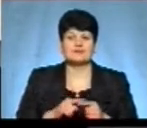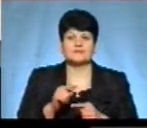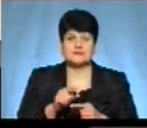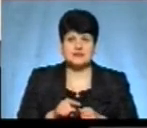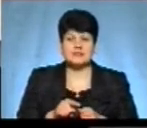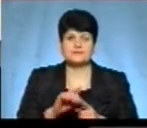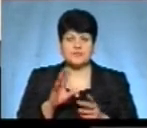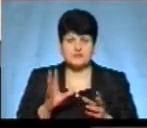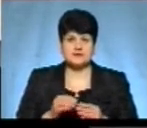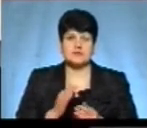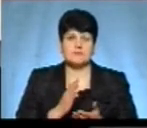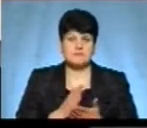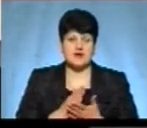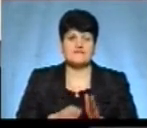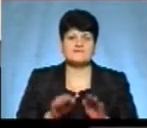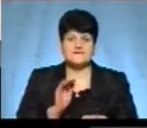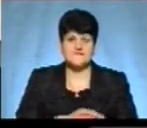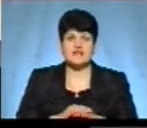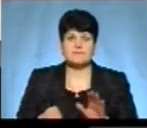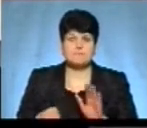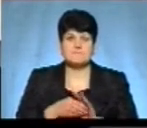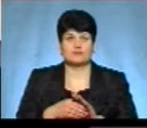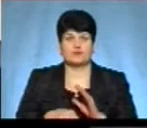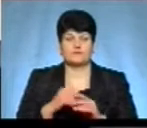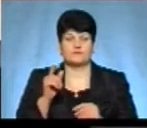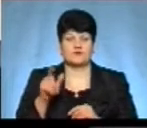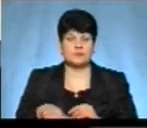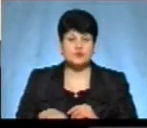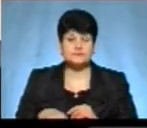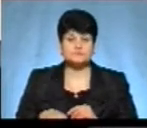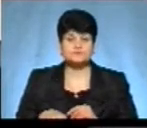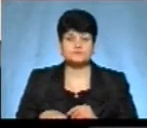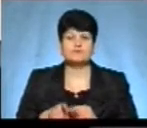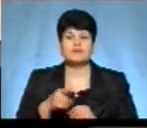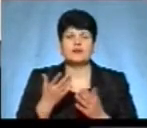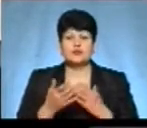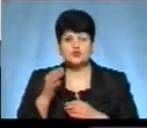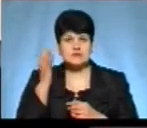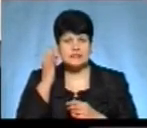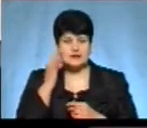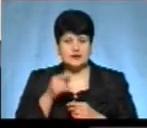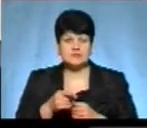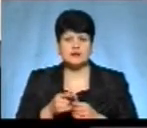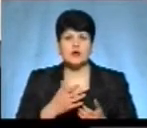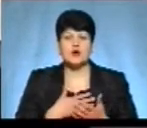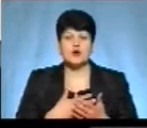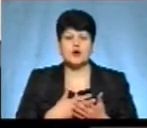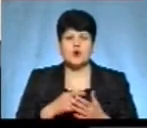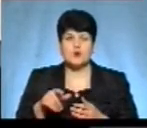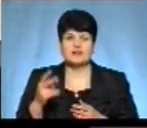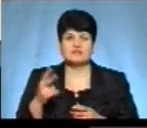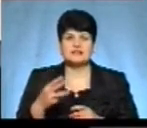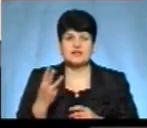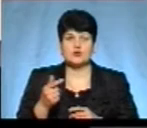все носить факти підкупу виборців. Так от буквально на виборах, якщо згадати до громад, 23